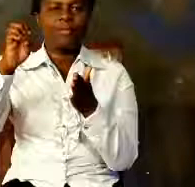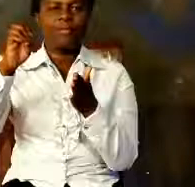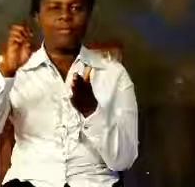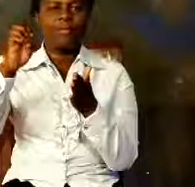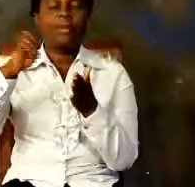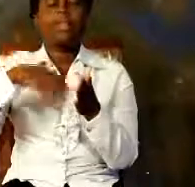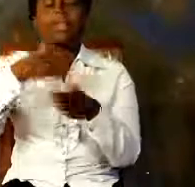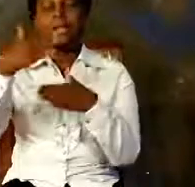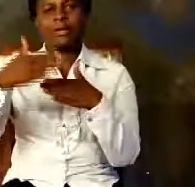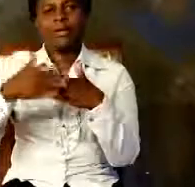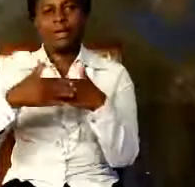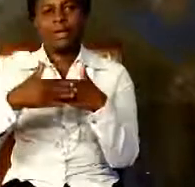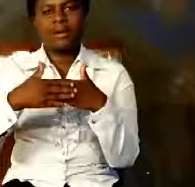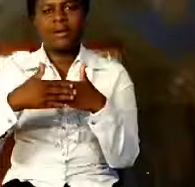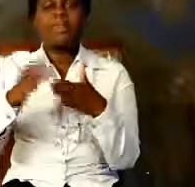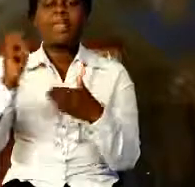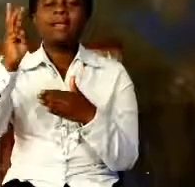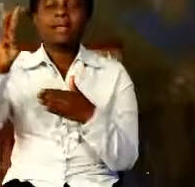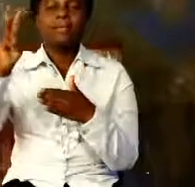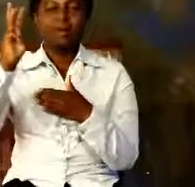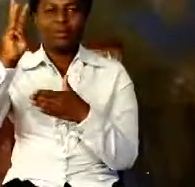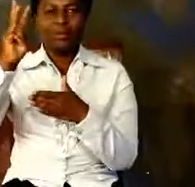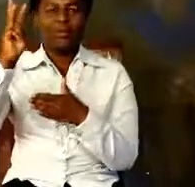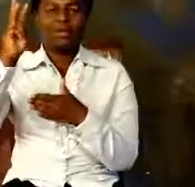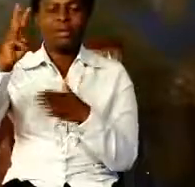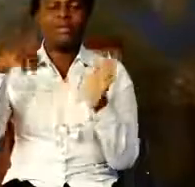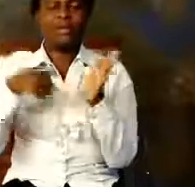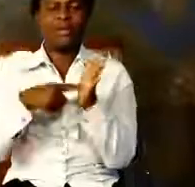www.nyumbanihatimaye.live/atape. Naomba nirudie hapo,